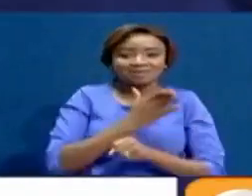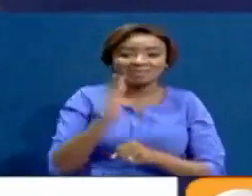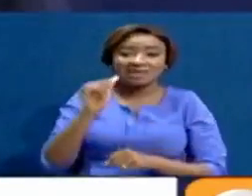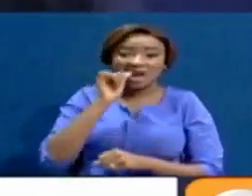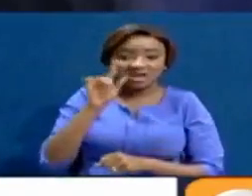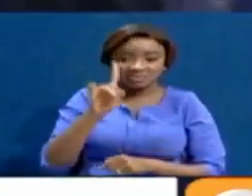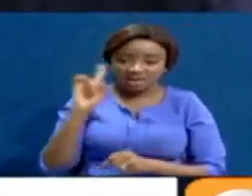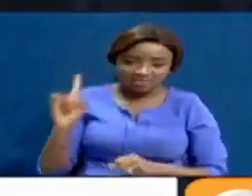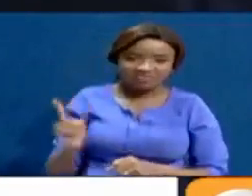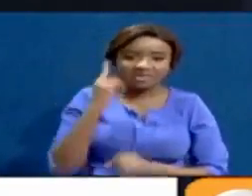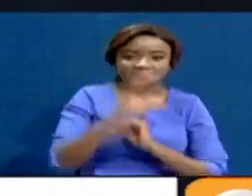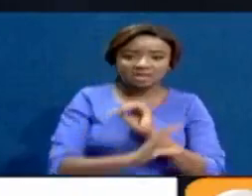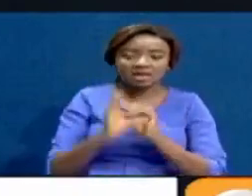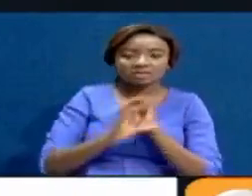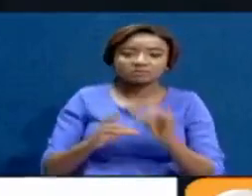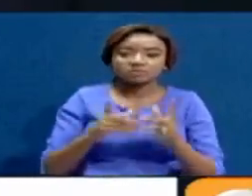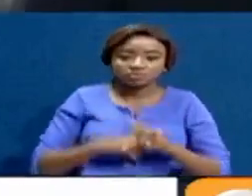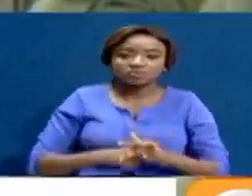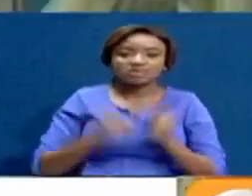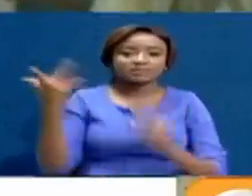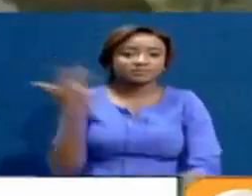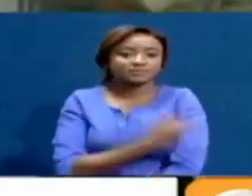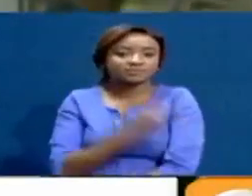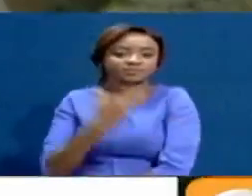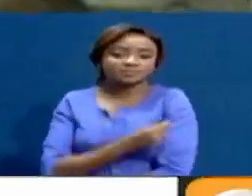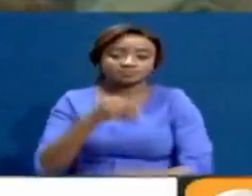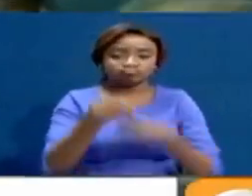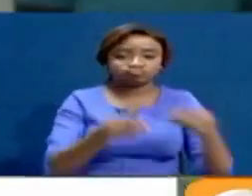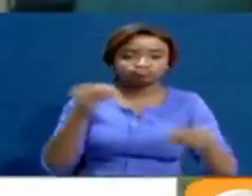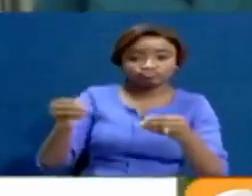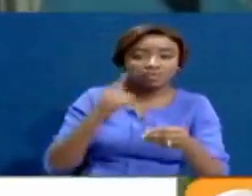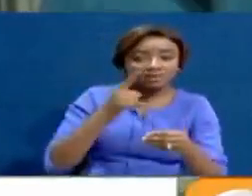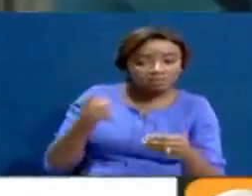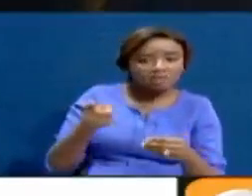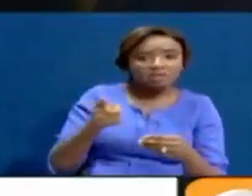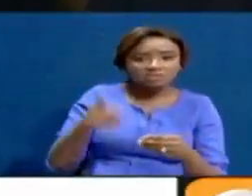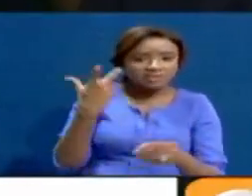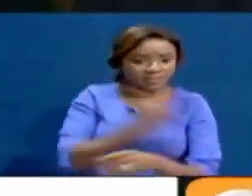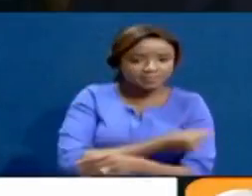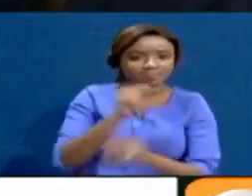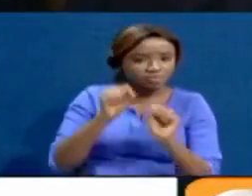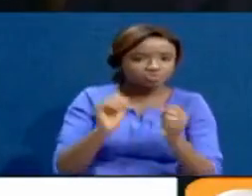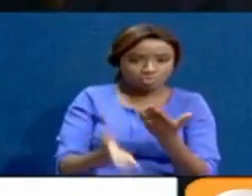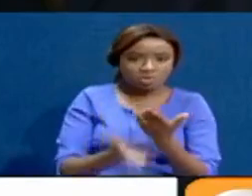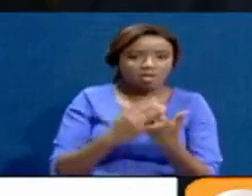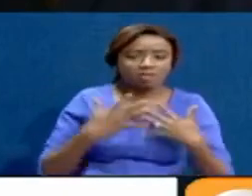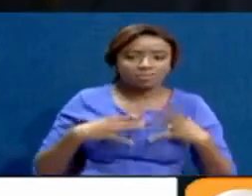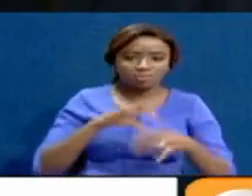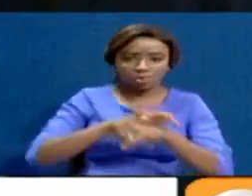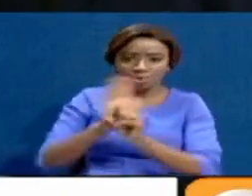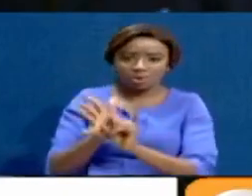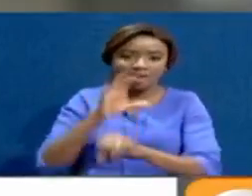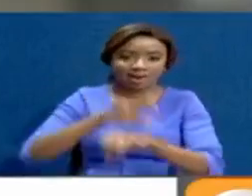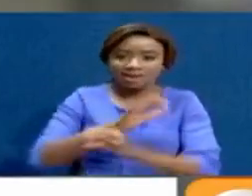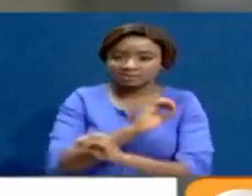la kwanza kutoa chanjo hiyo, ambayo imefanyiwa ukaguzi na kuonekana kuwa na uwezo wa kuzuia watu kupata maambukizi ya ugonjwa